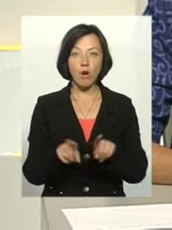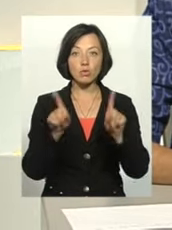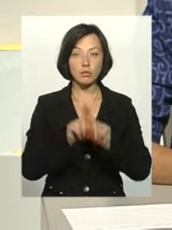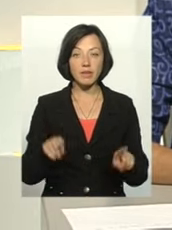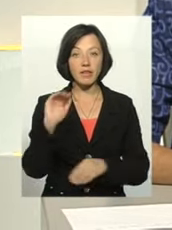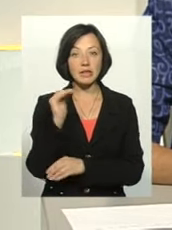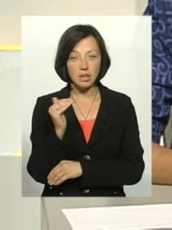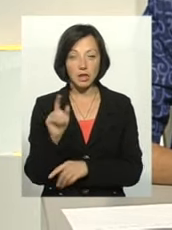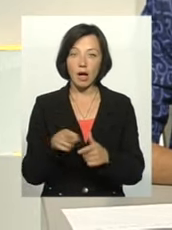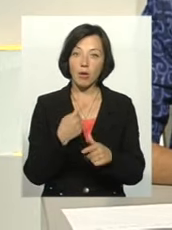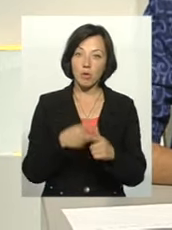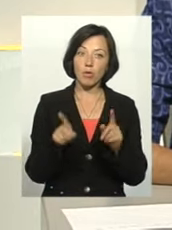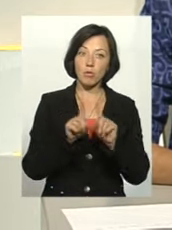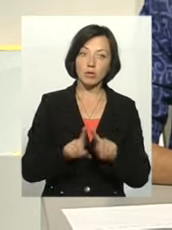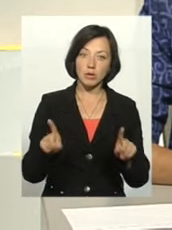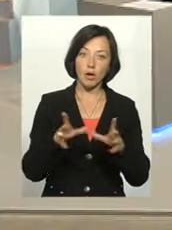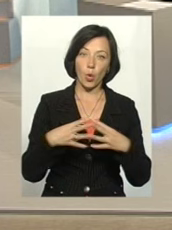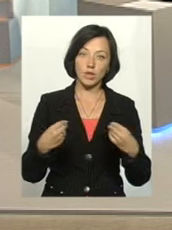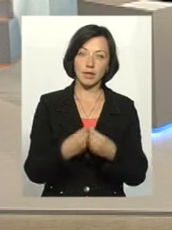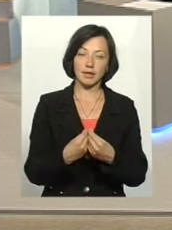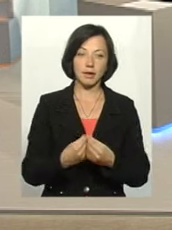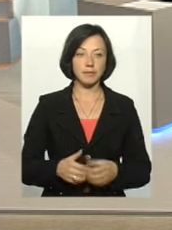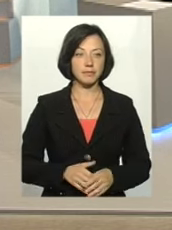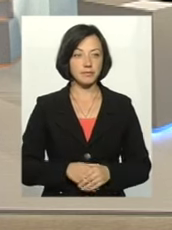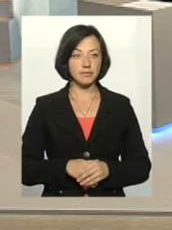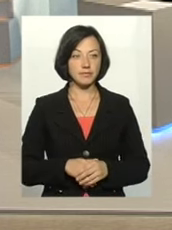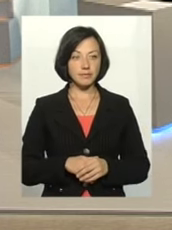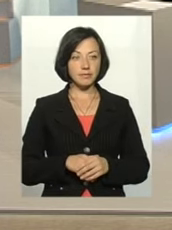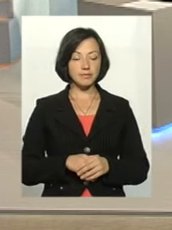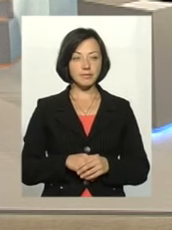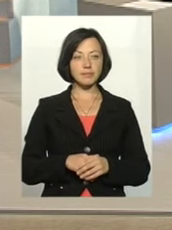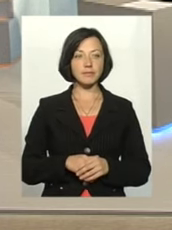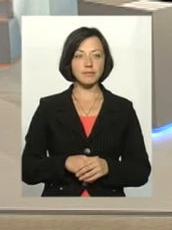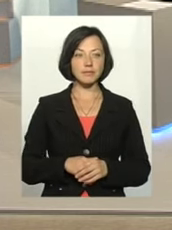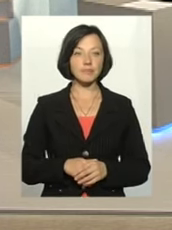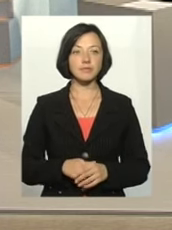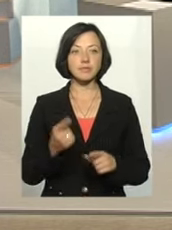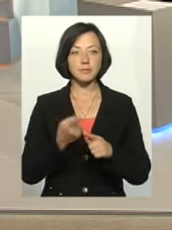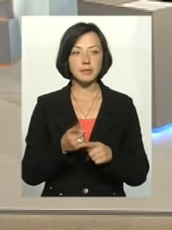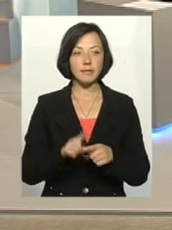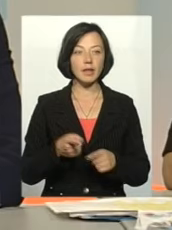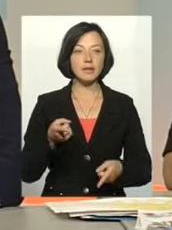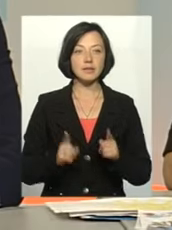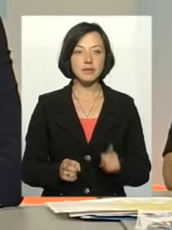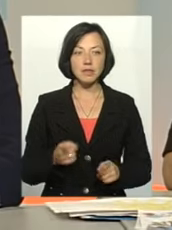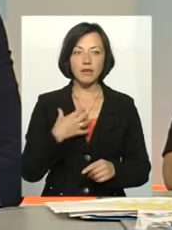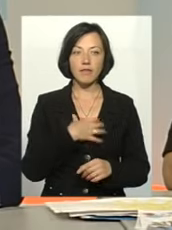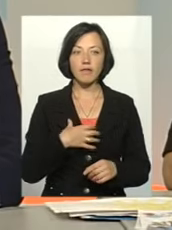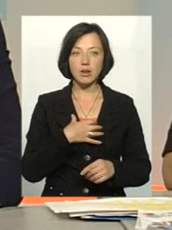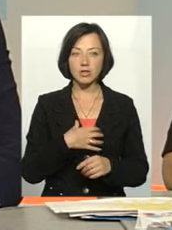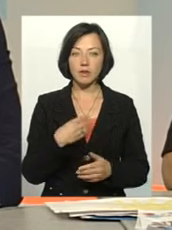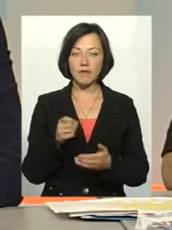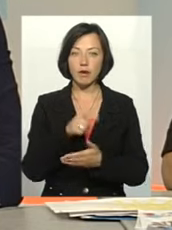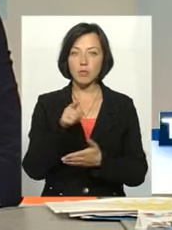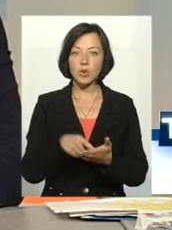особлива дитина або ж така особлива родина. Вы знаете, это действительно очень важный вопрос финансирования любого